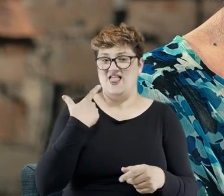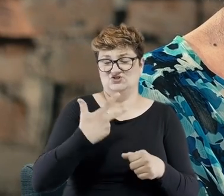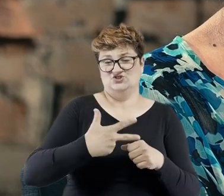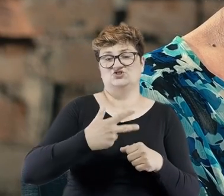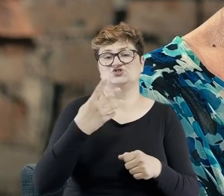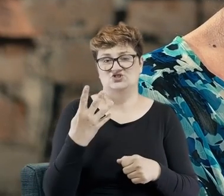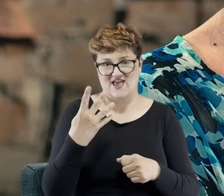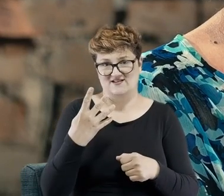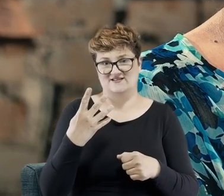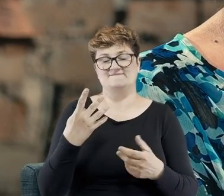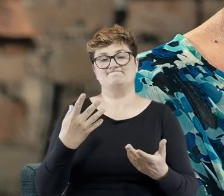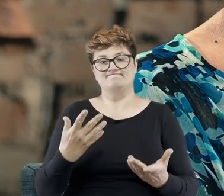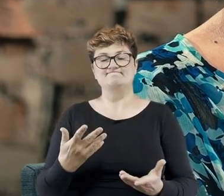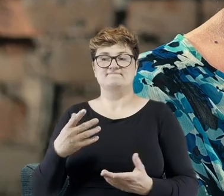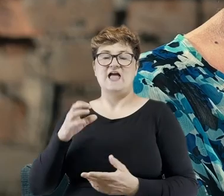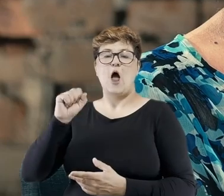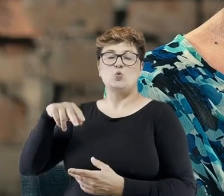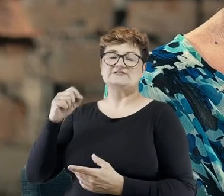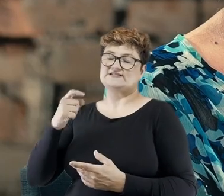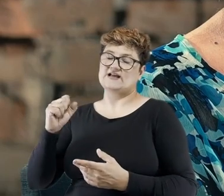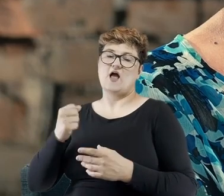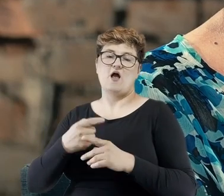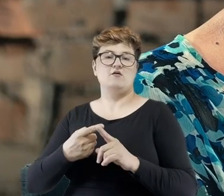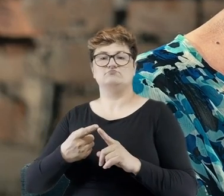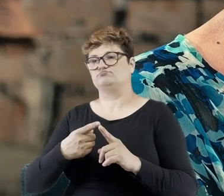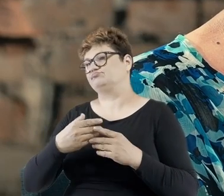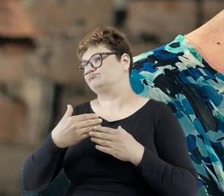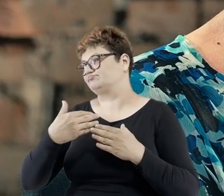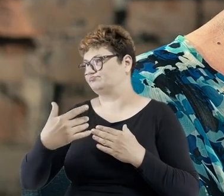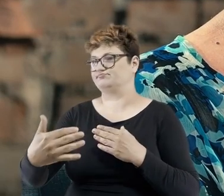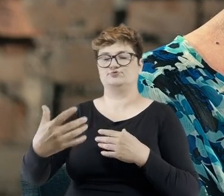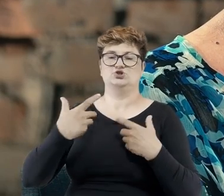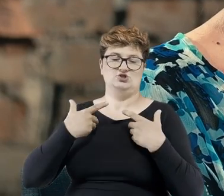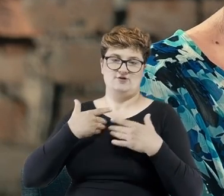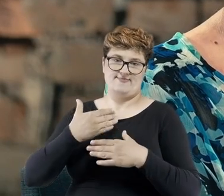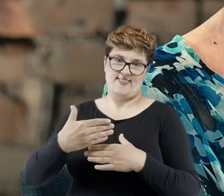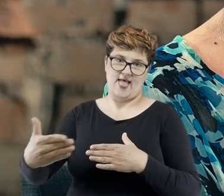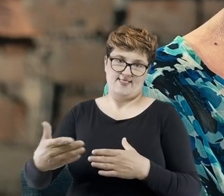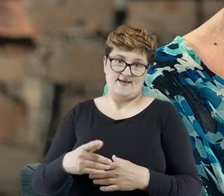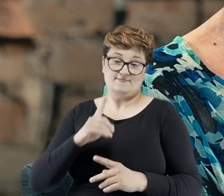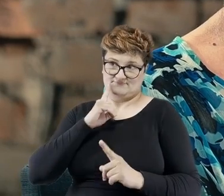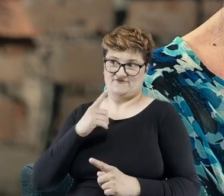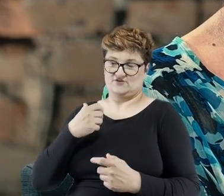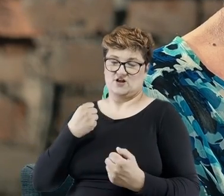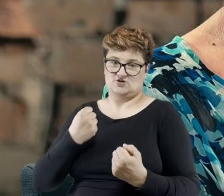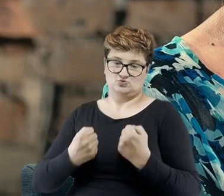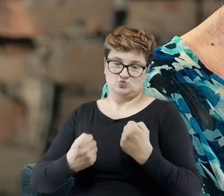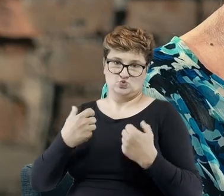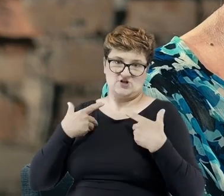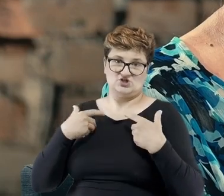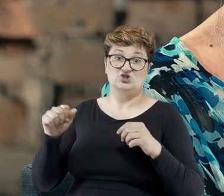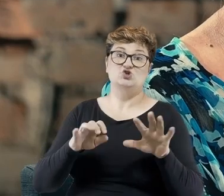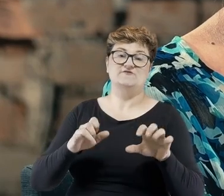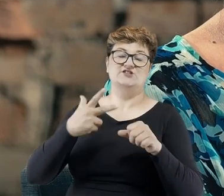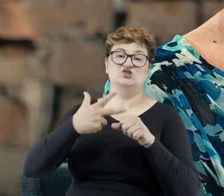wieku 34 lat. Stefania Augustyńska ją przeżyła długo, a też miała trudne życie tak naprawdę. W